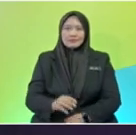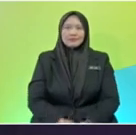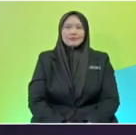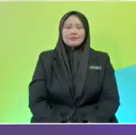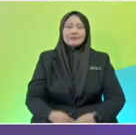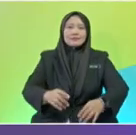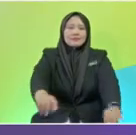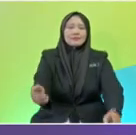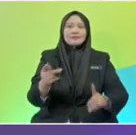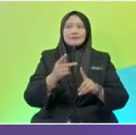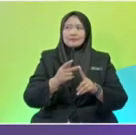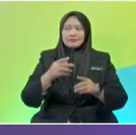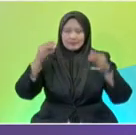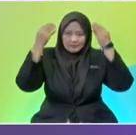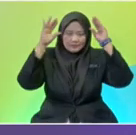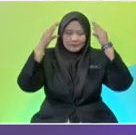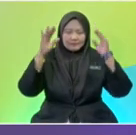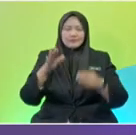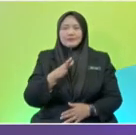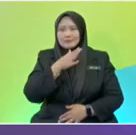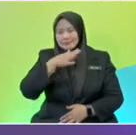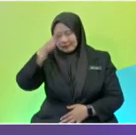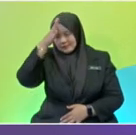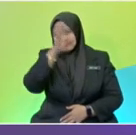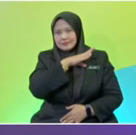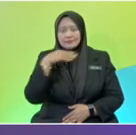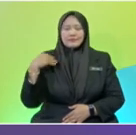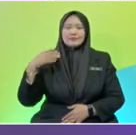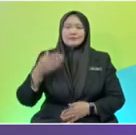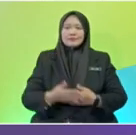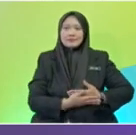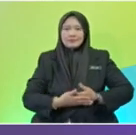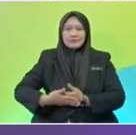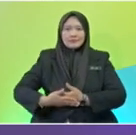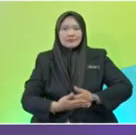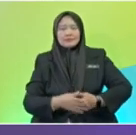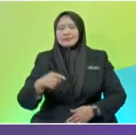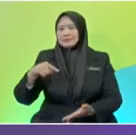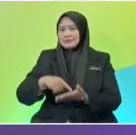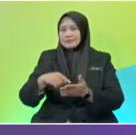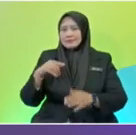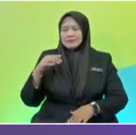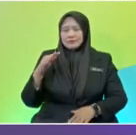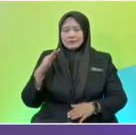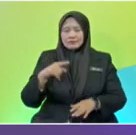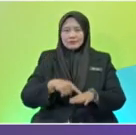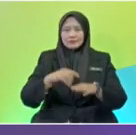kepada guru-guru Ibu Bapak dan anak-anak di rumah oke Hari ini kita akan belajar bahagia